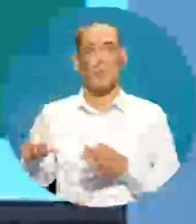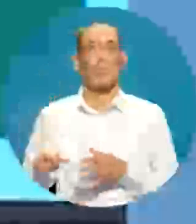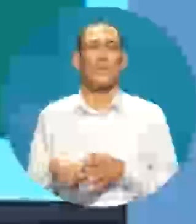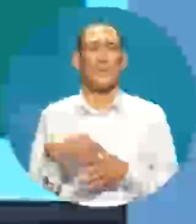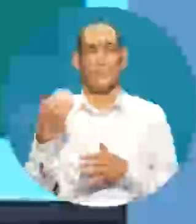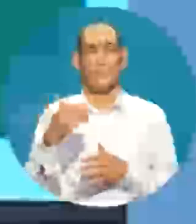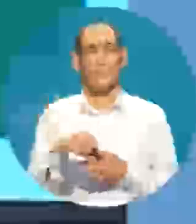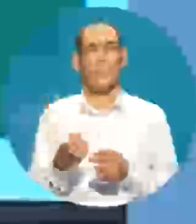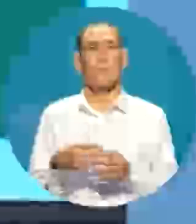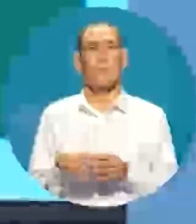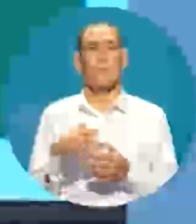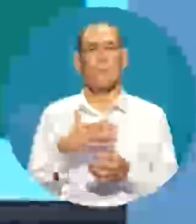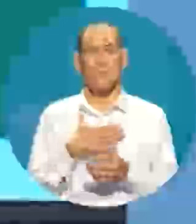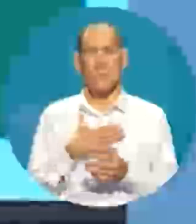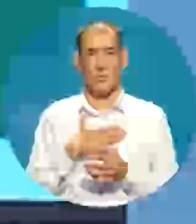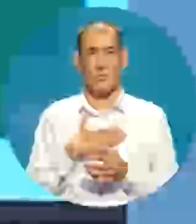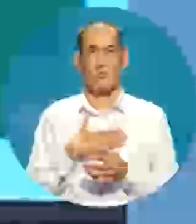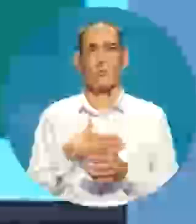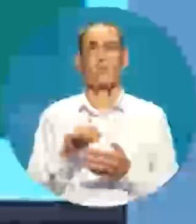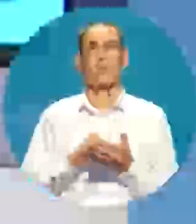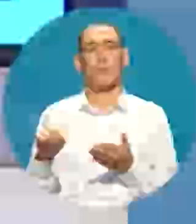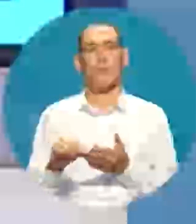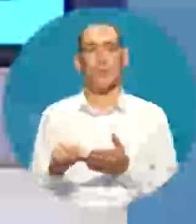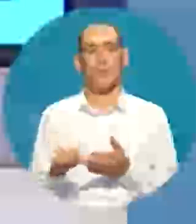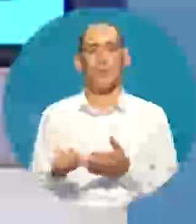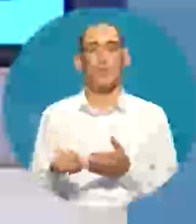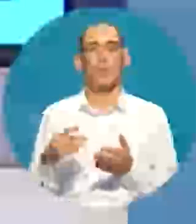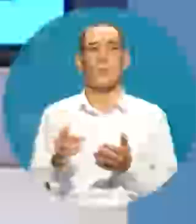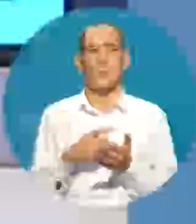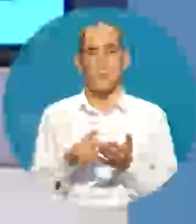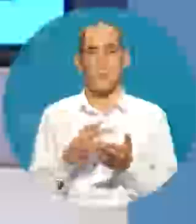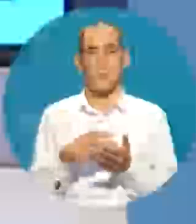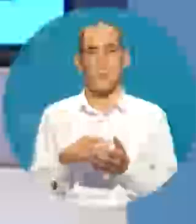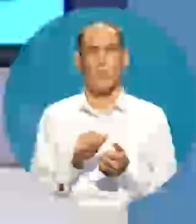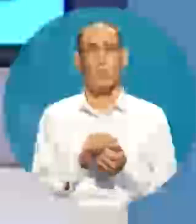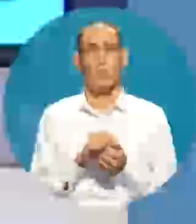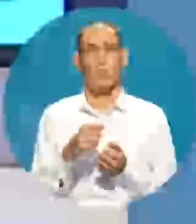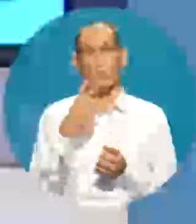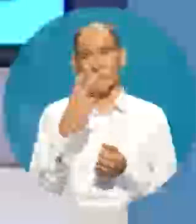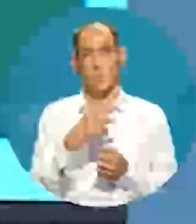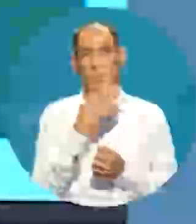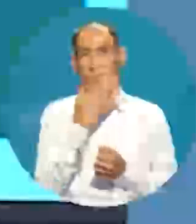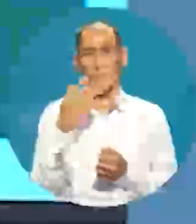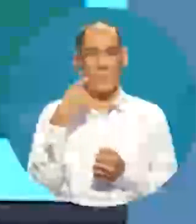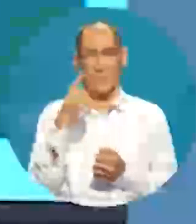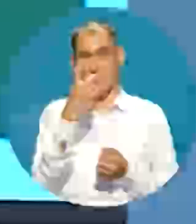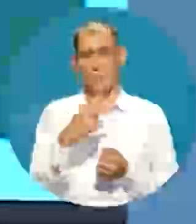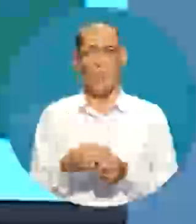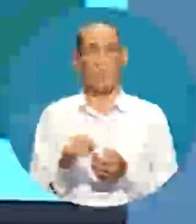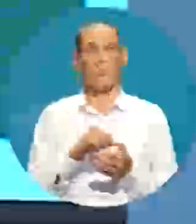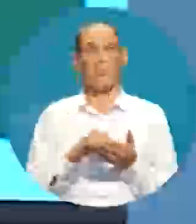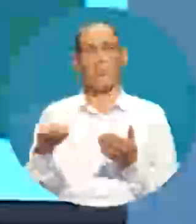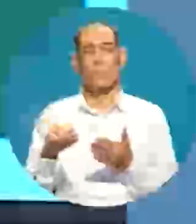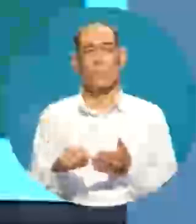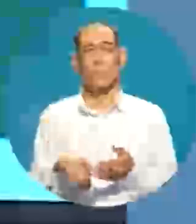mineki bizlerden jazu sabağında paydalanatuğun dapterimizden beti. Mine körp durgan sızıqlarınız, bular